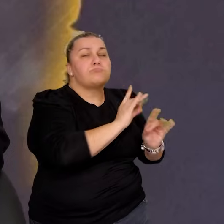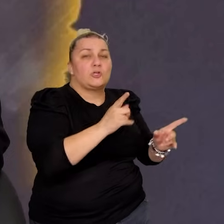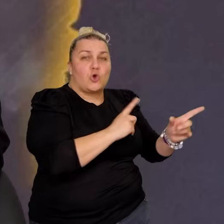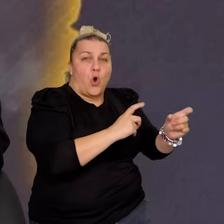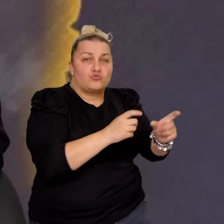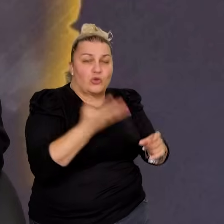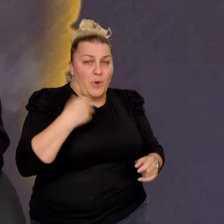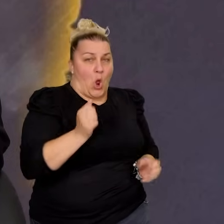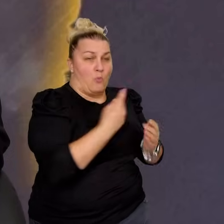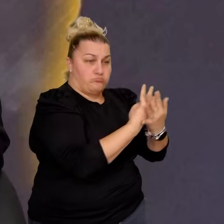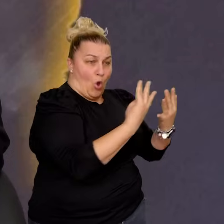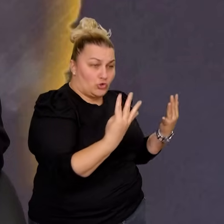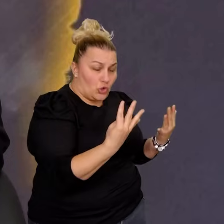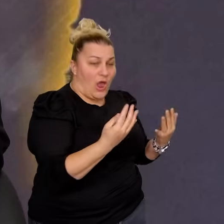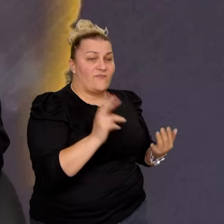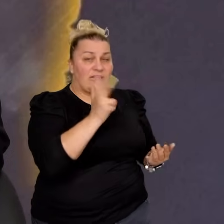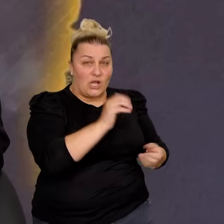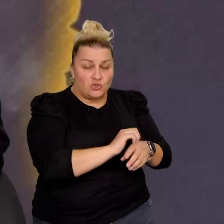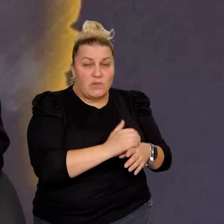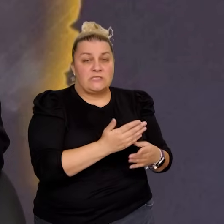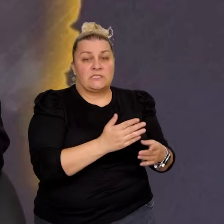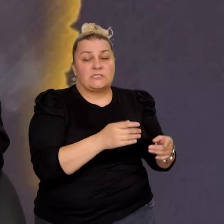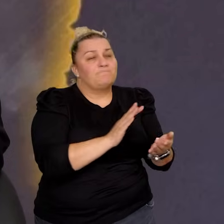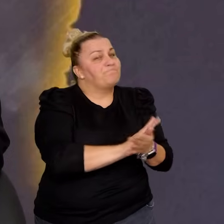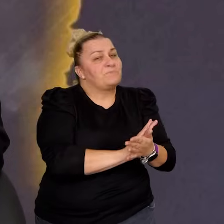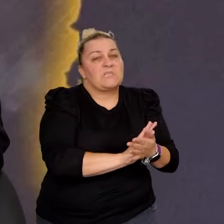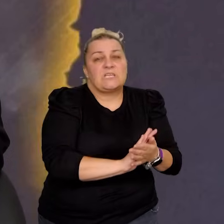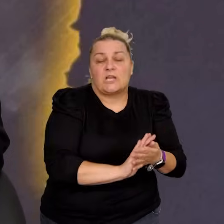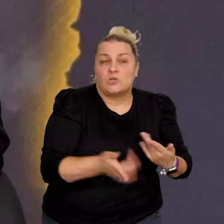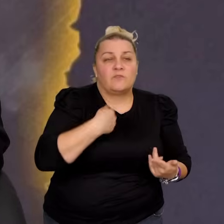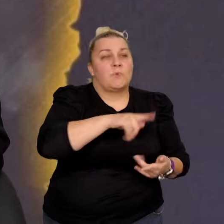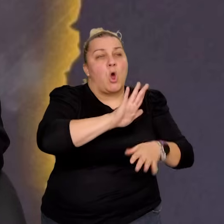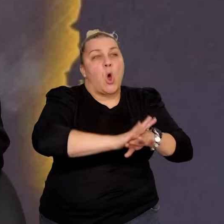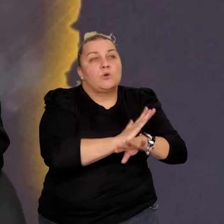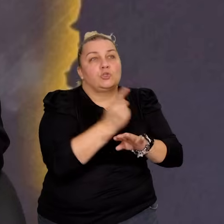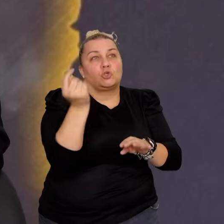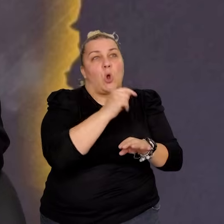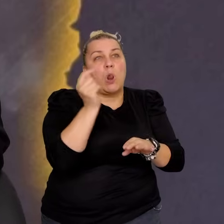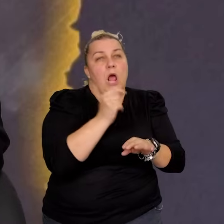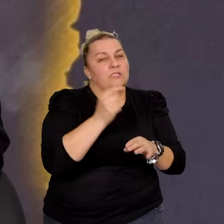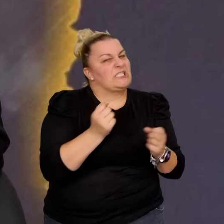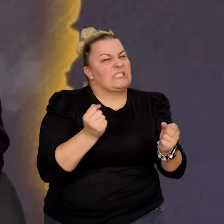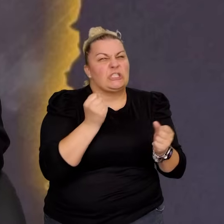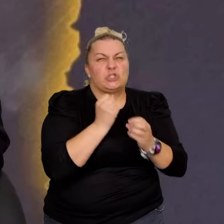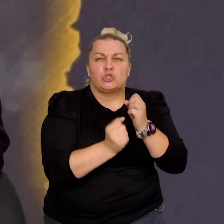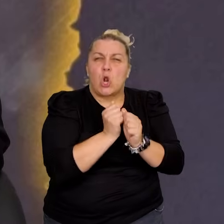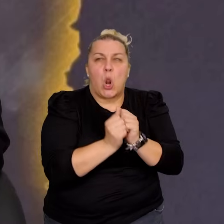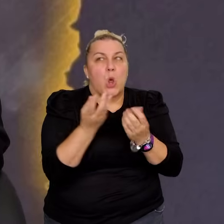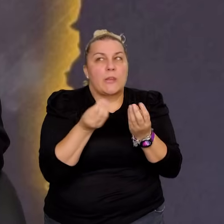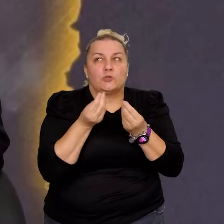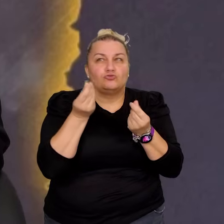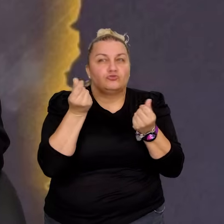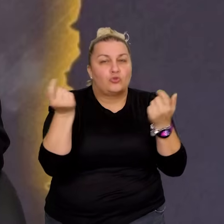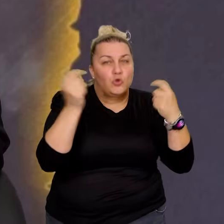u trećem mjesecu pa nadalje. Jednostavno se osjećalo se zlo u zraku i